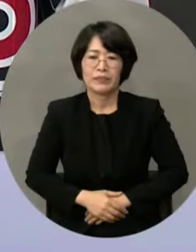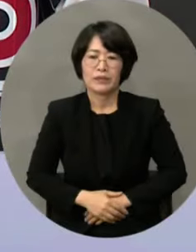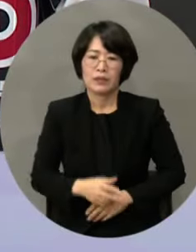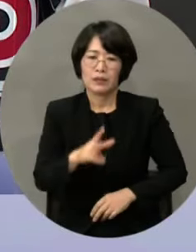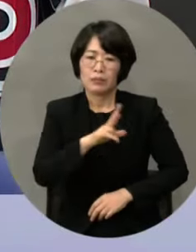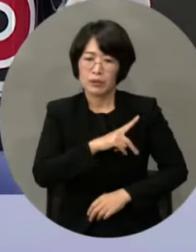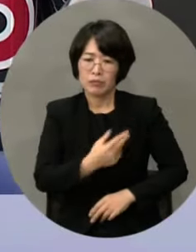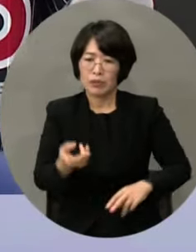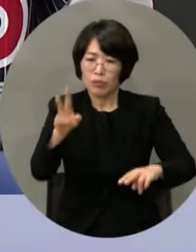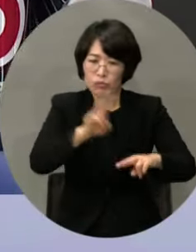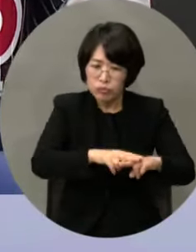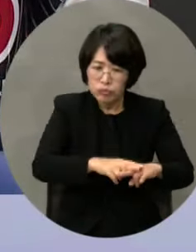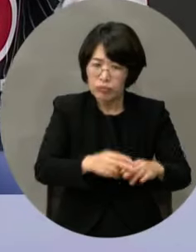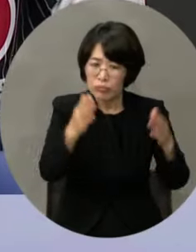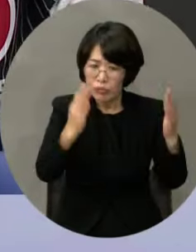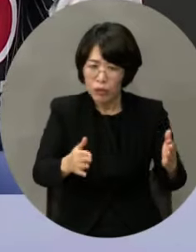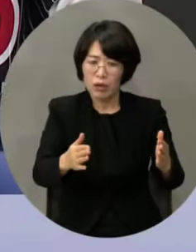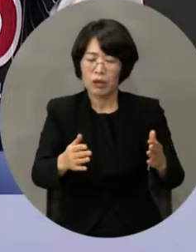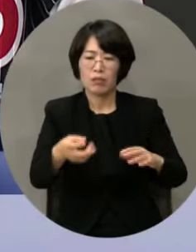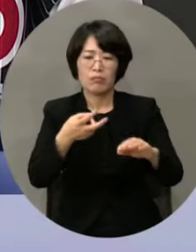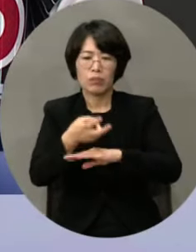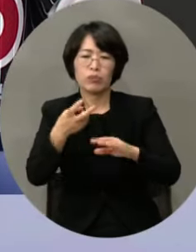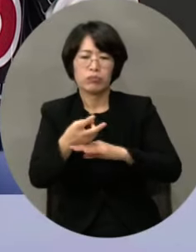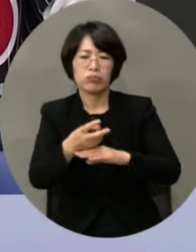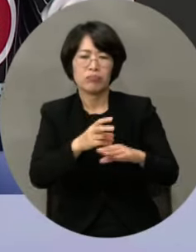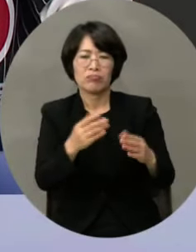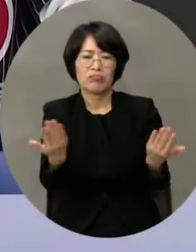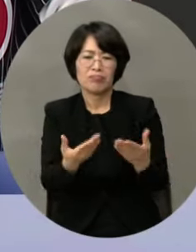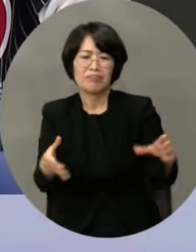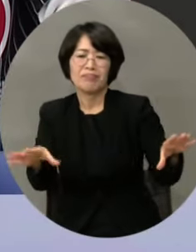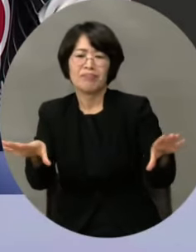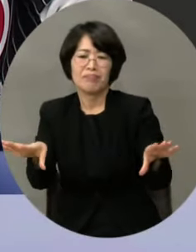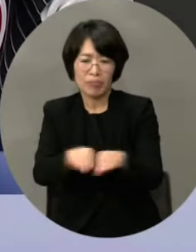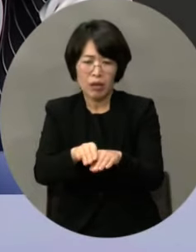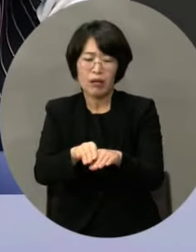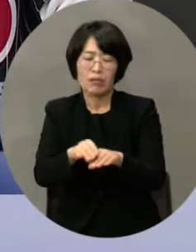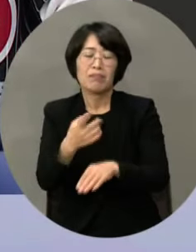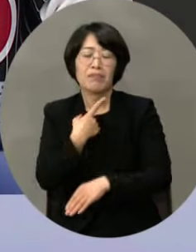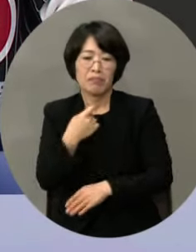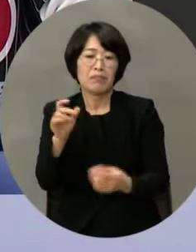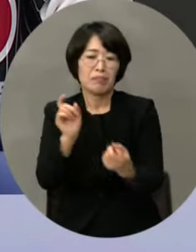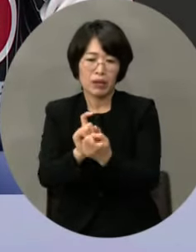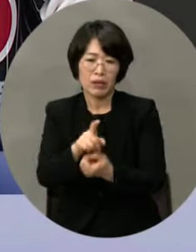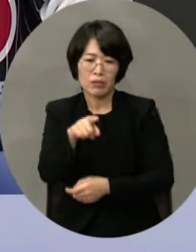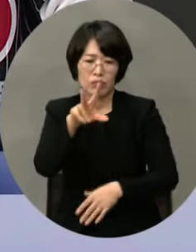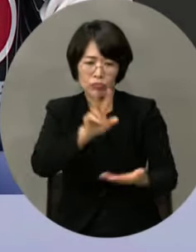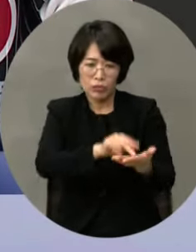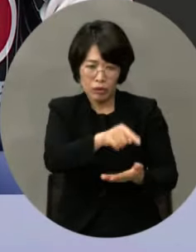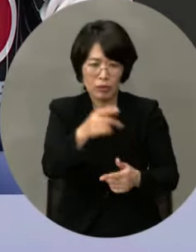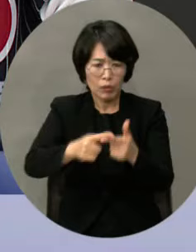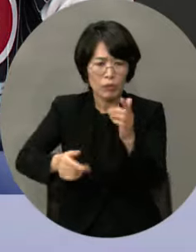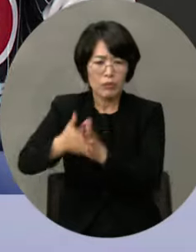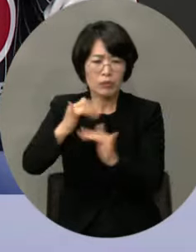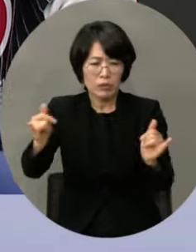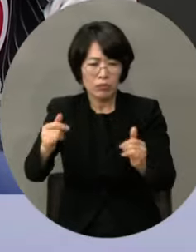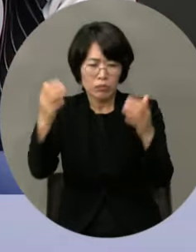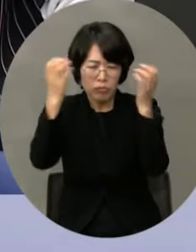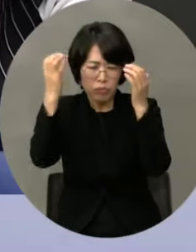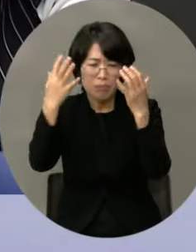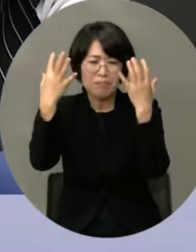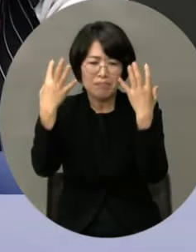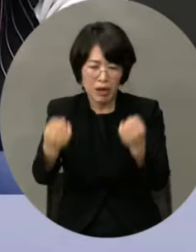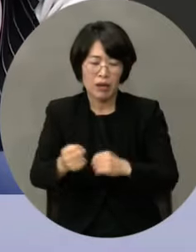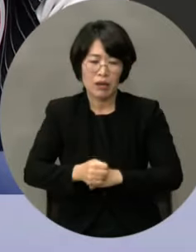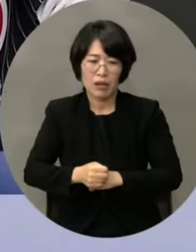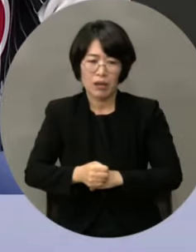중 수개월간 초유의 시내버스 파업 사태를 맞은 적이 있습니다. 이 문제로 그래서 목포 시민들이 상당히